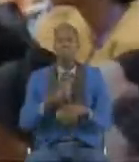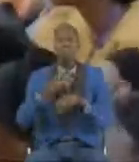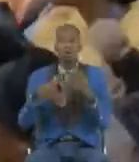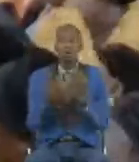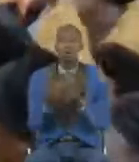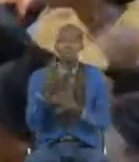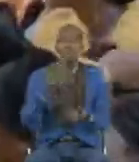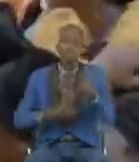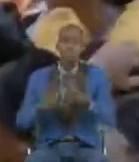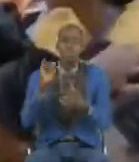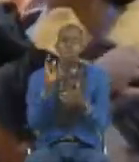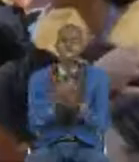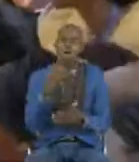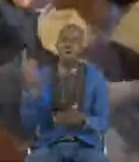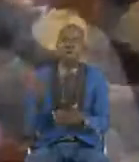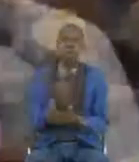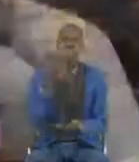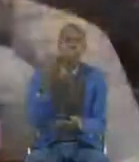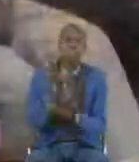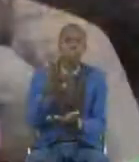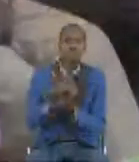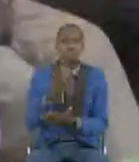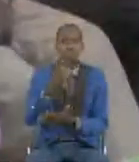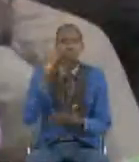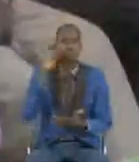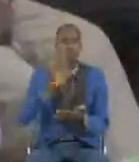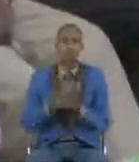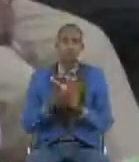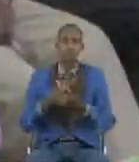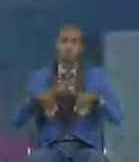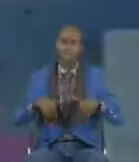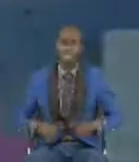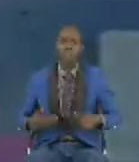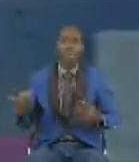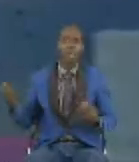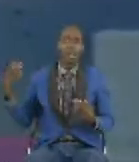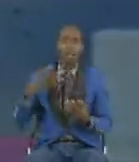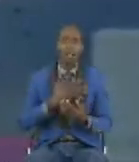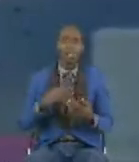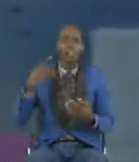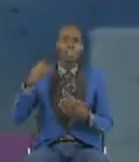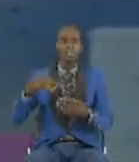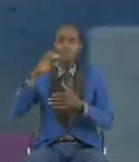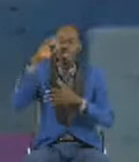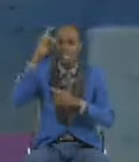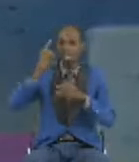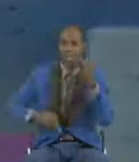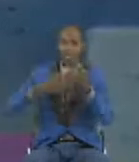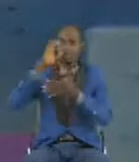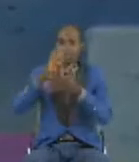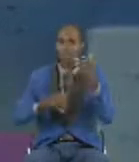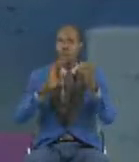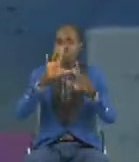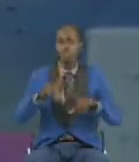Tous ceux qui t'empêchent, qui veulent t'arrêter seront fatigués. Et tout, et jusqu'au dernier chapitre de ta vie,